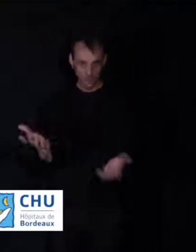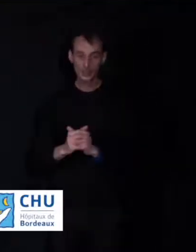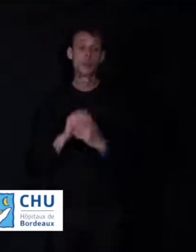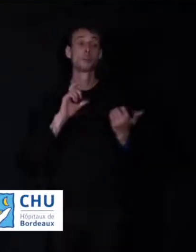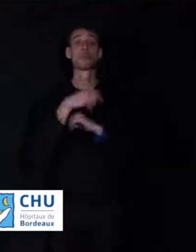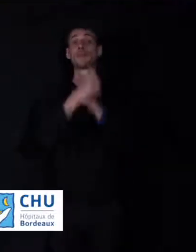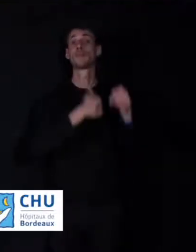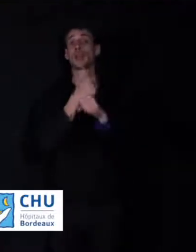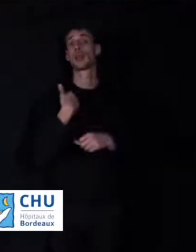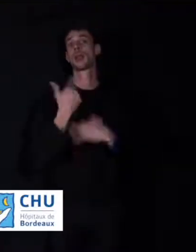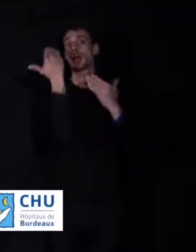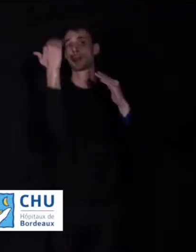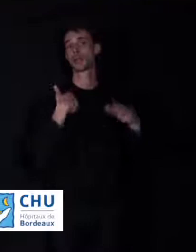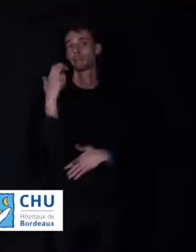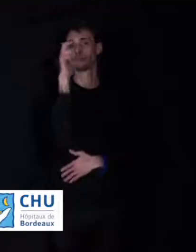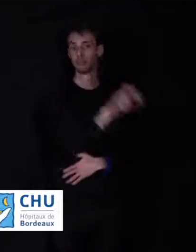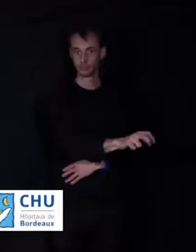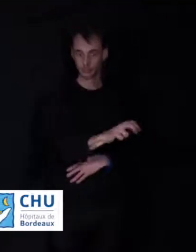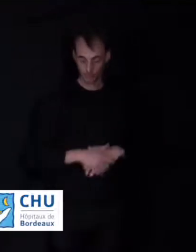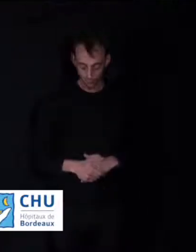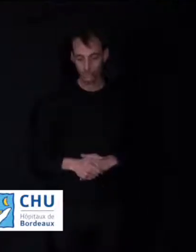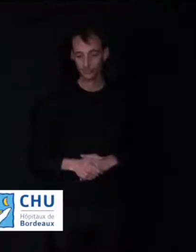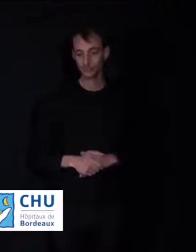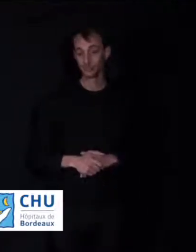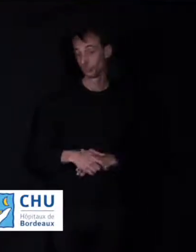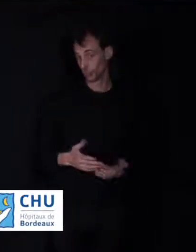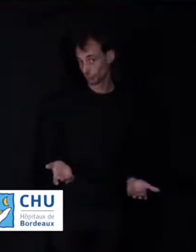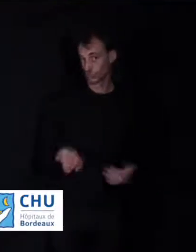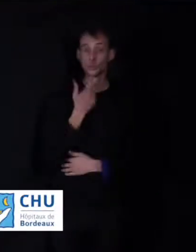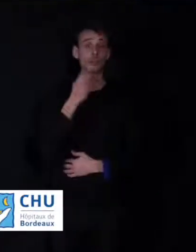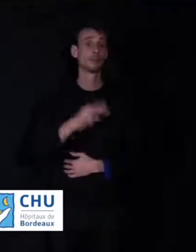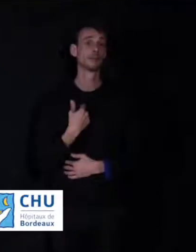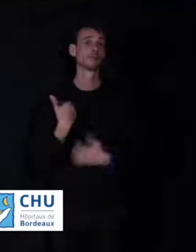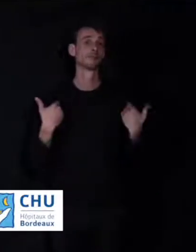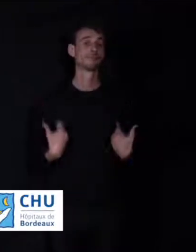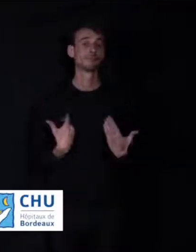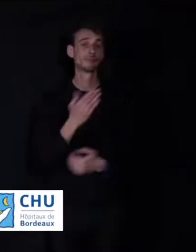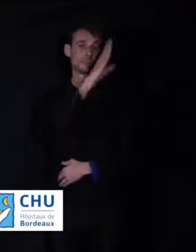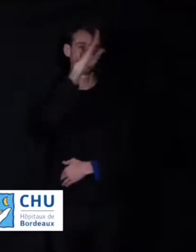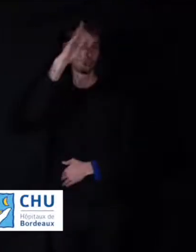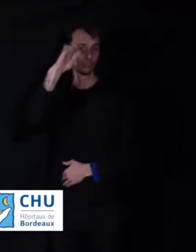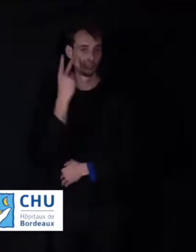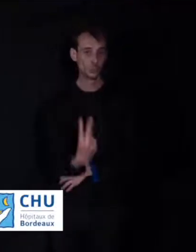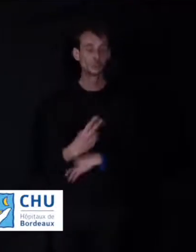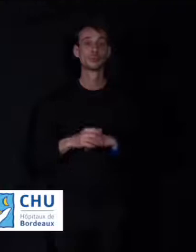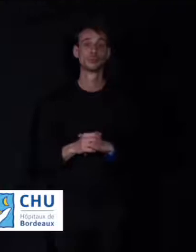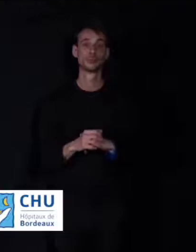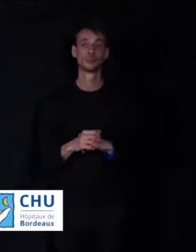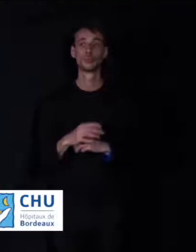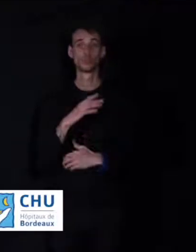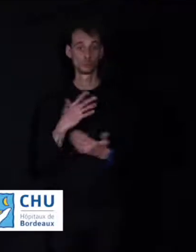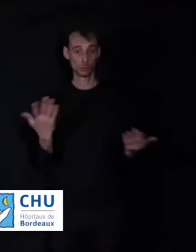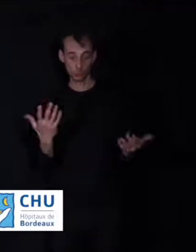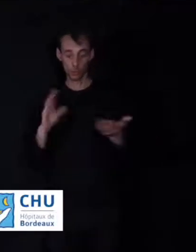l'étranger. Voilà, donc j'ai une double casquette au sein du CHU de Bordeaux avec des fonctions de